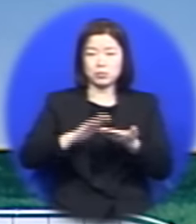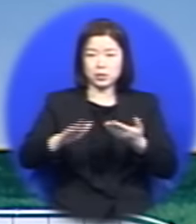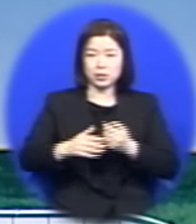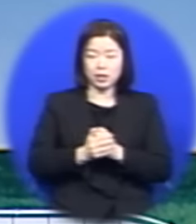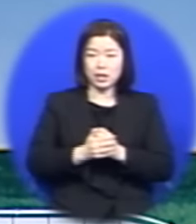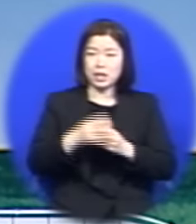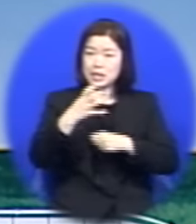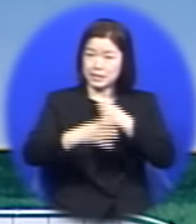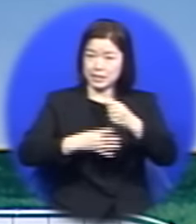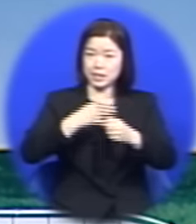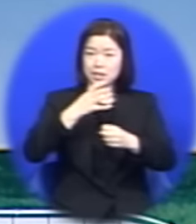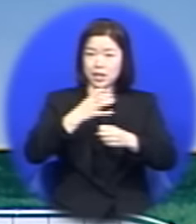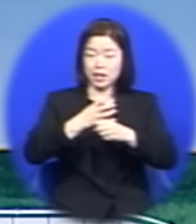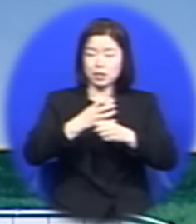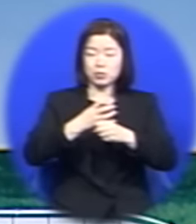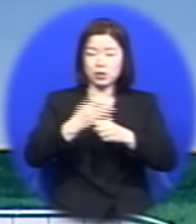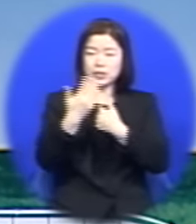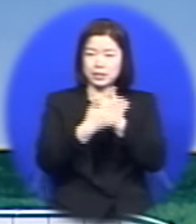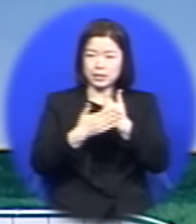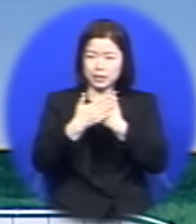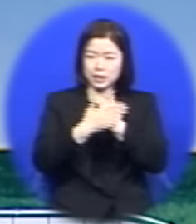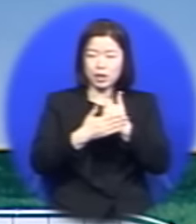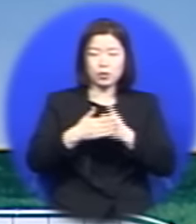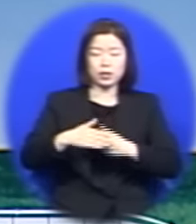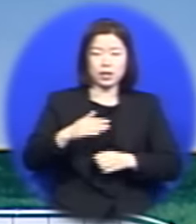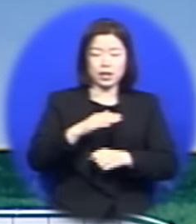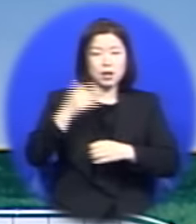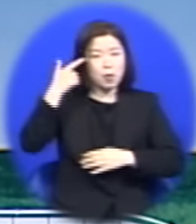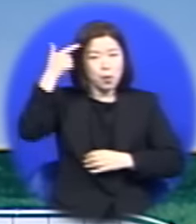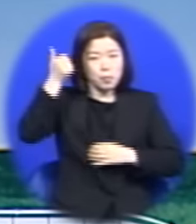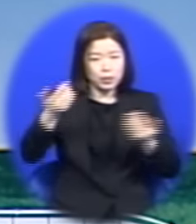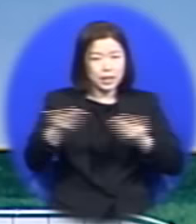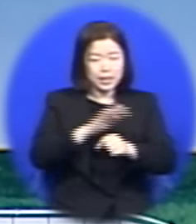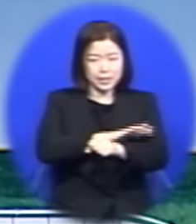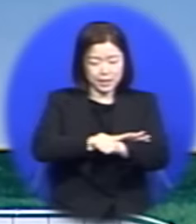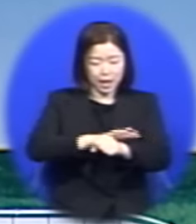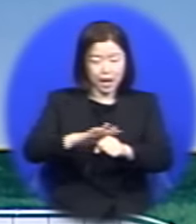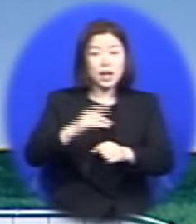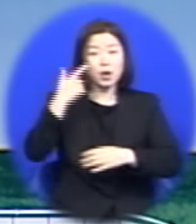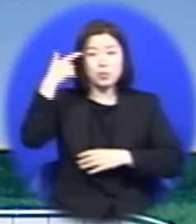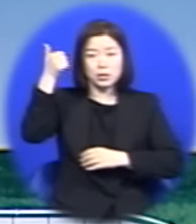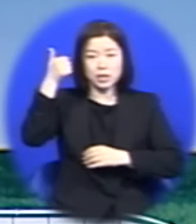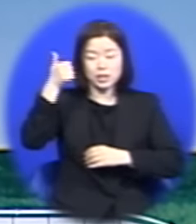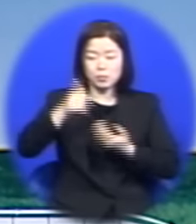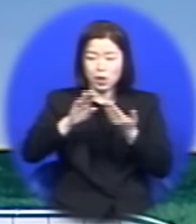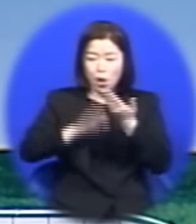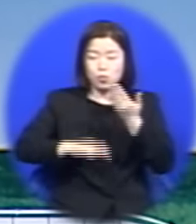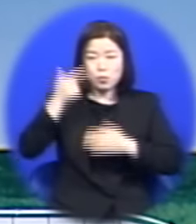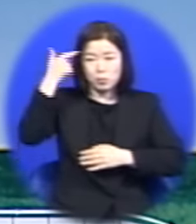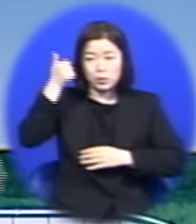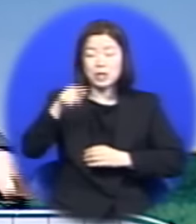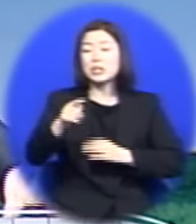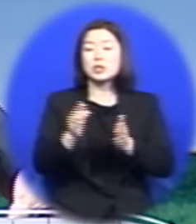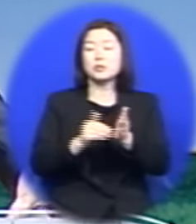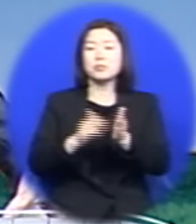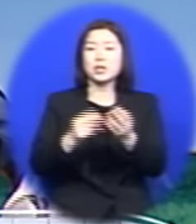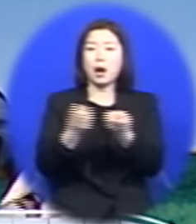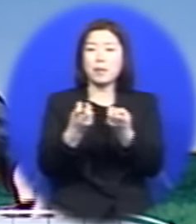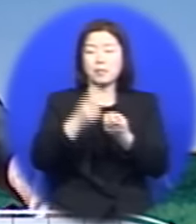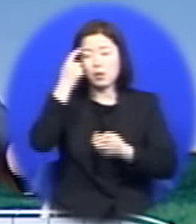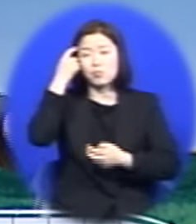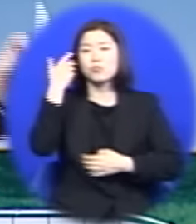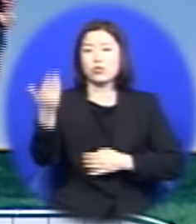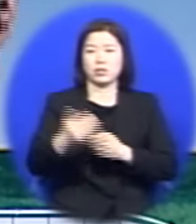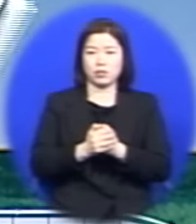40년을 은혜롭게 목회를 아주 잘하신 목사님, 후배 목사님들이 목회를 잘하신 비결을 물으니까